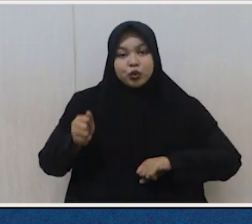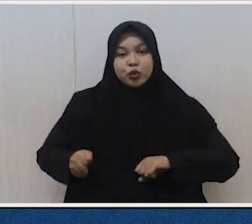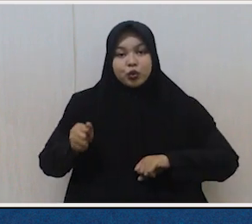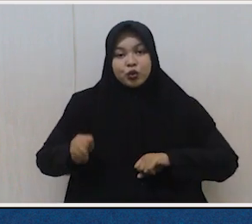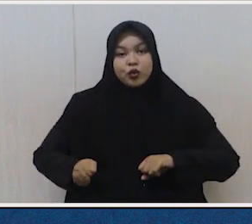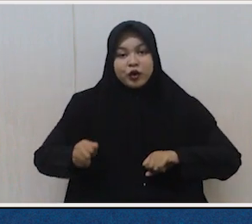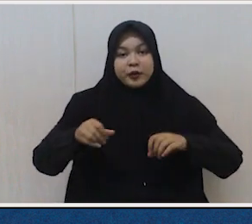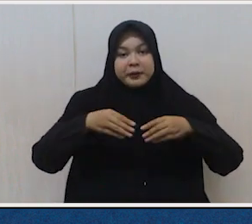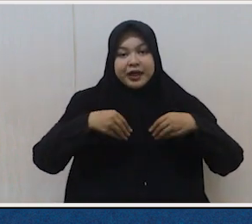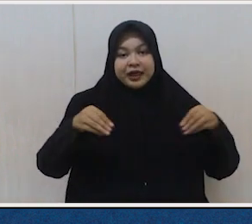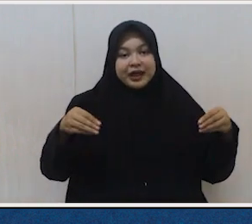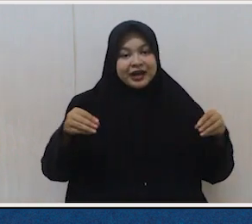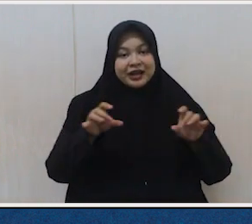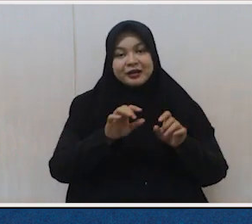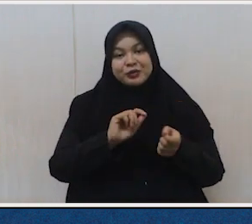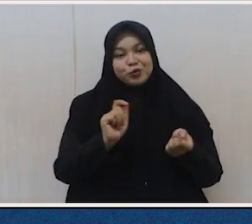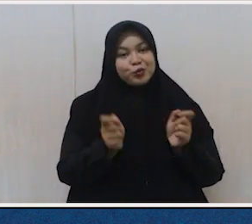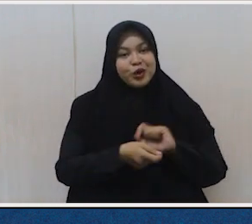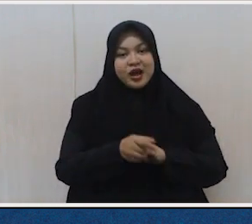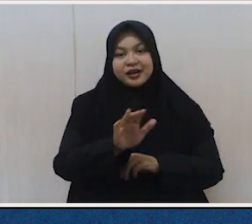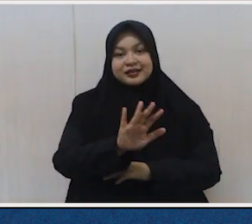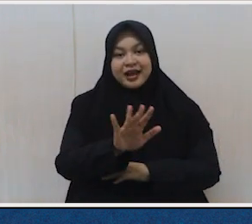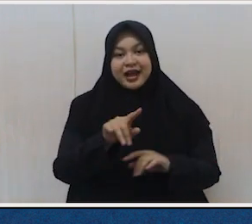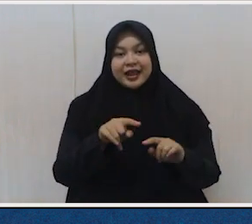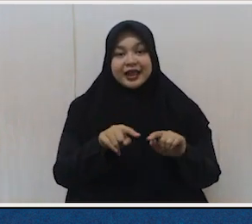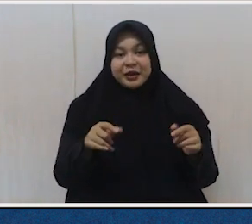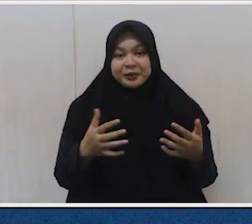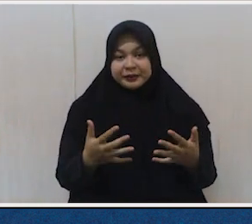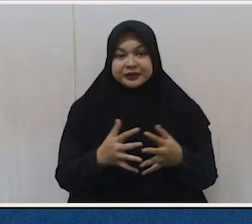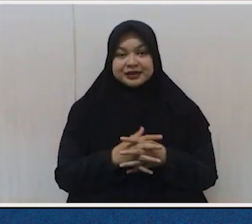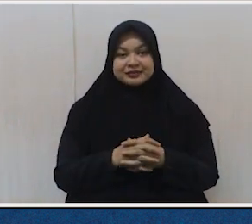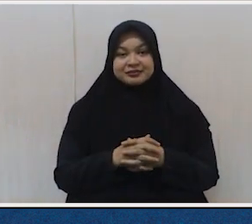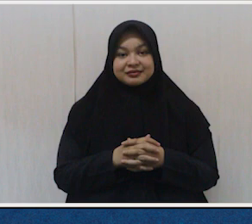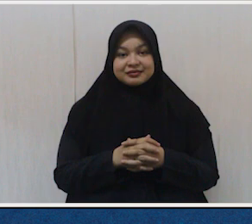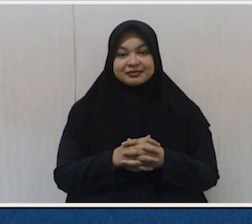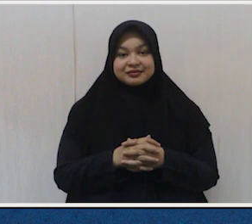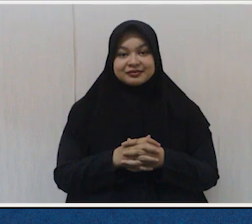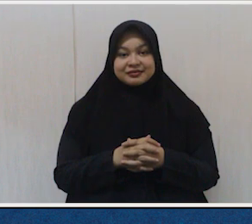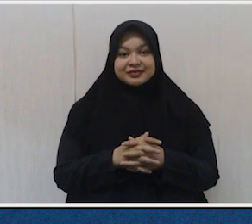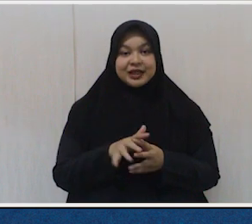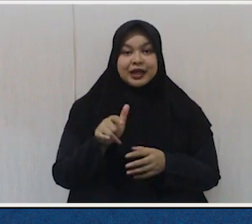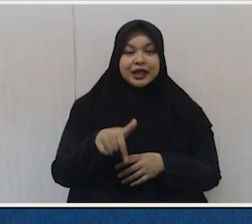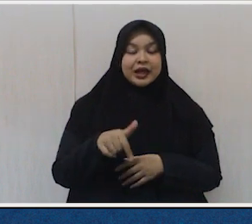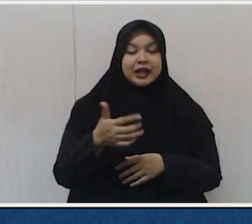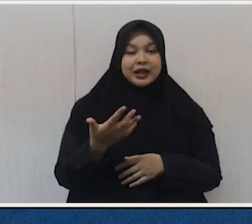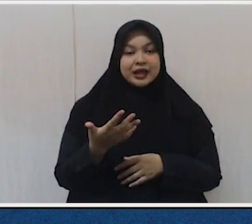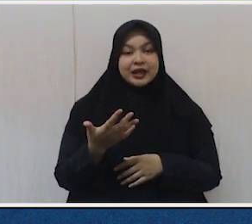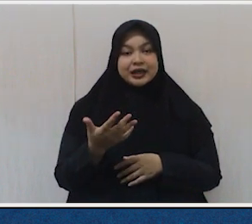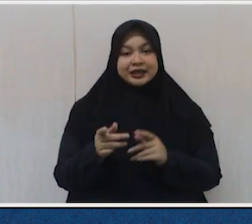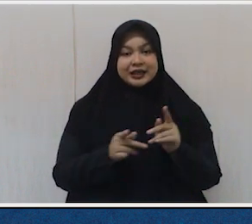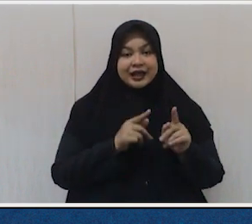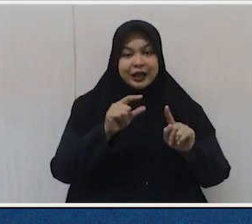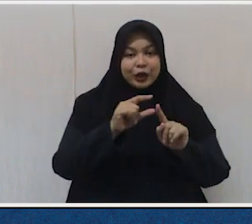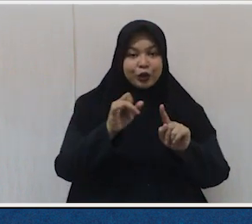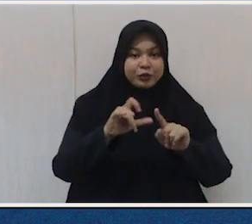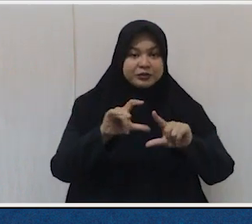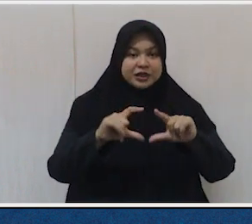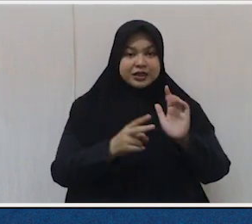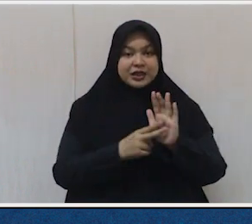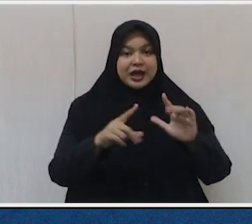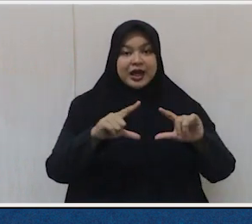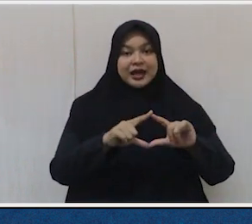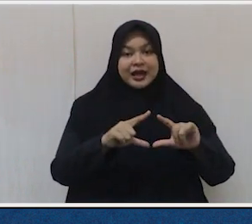materiilnya Enggak berubah Iya itu tetap di jug Iya walaupun kalau pidana